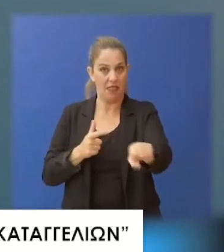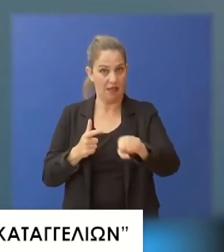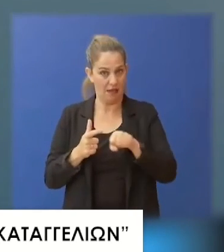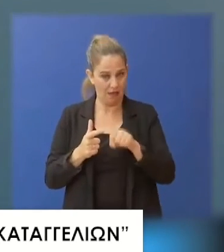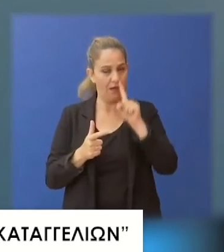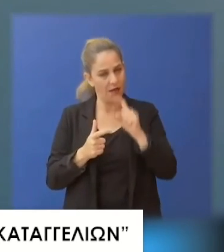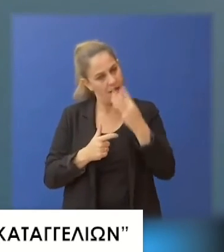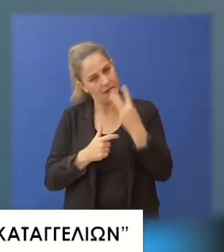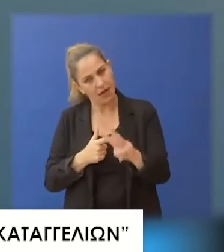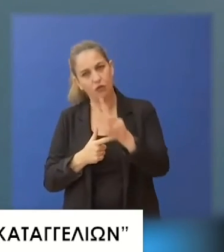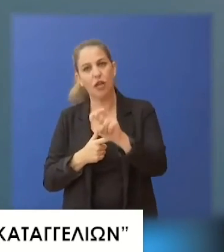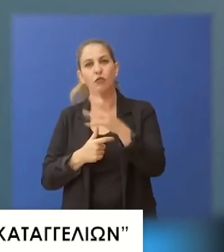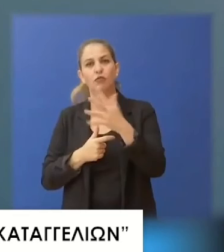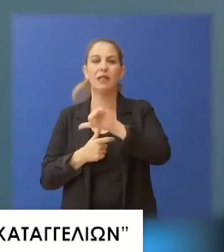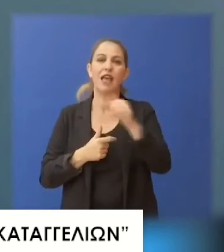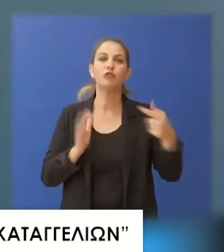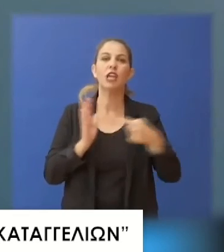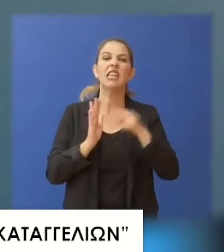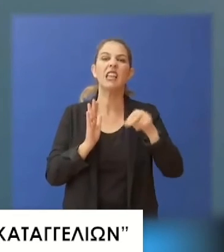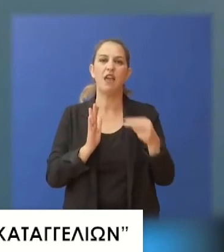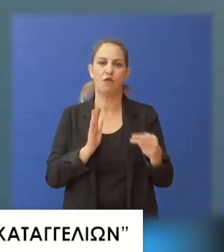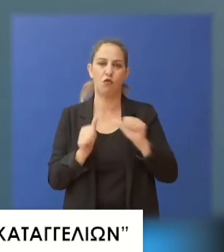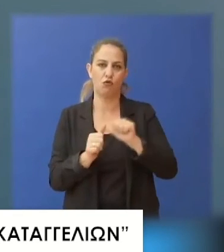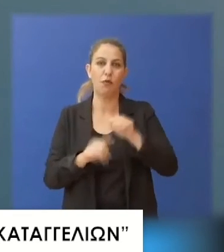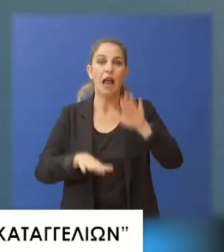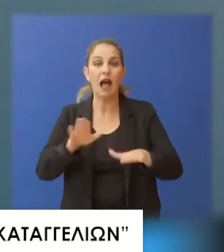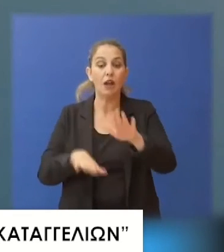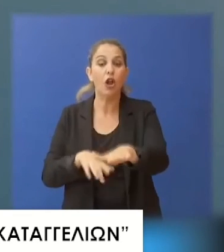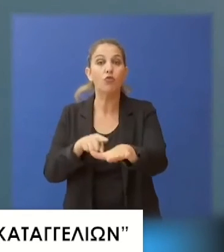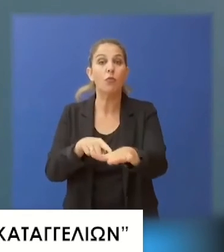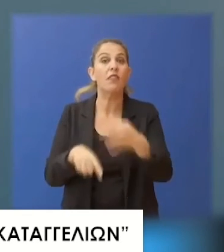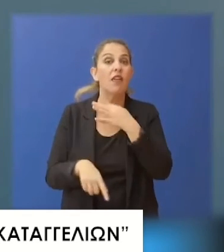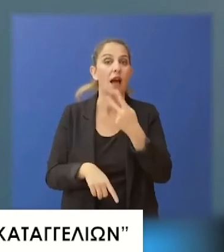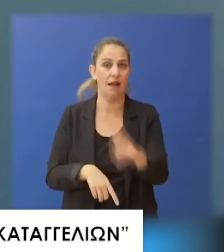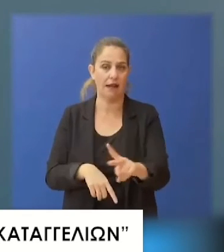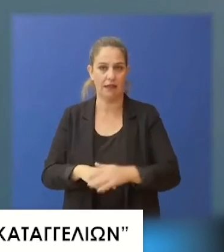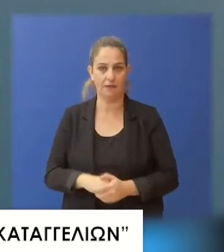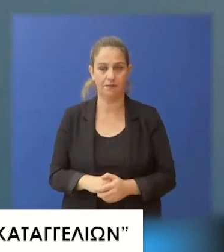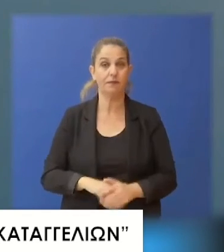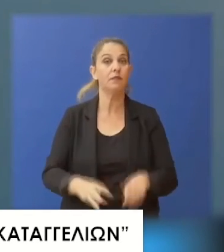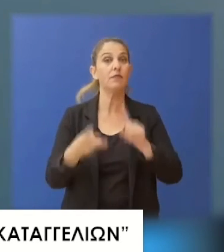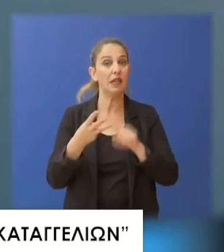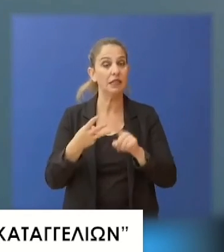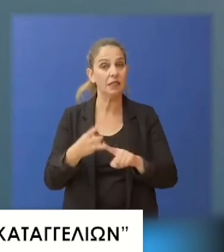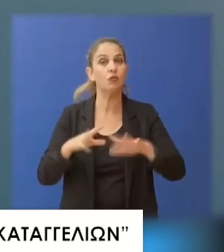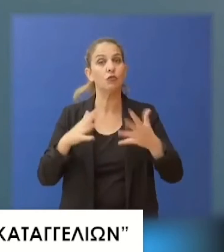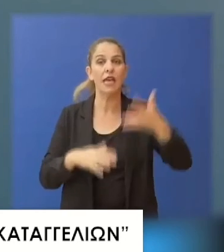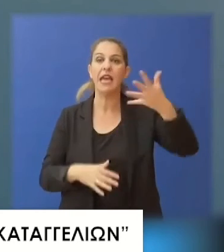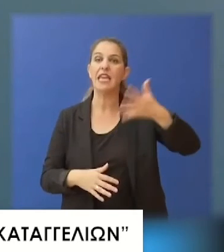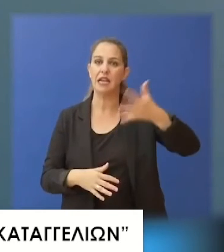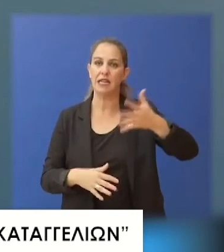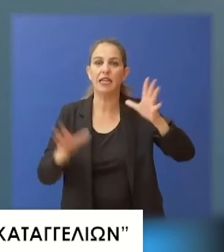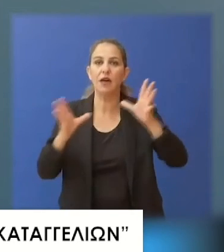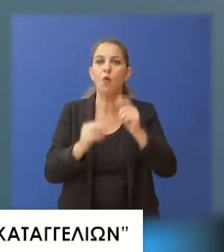325 έως και 1.200 ευρώ το μήνα, ανάλογα με τις ειδικές ανάγκες των παιδιών που υιοθετούνται. Και τρίτον, στη διεύρυνση των ηλικιακών ορίων